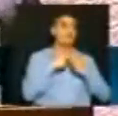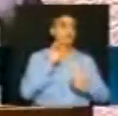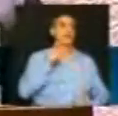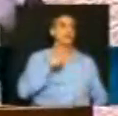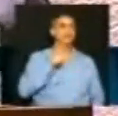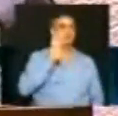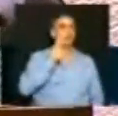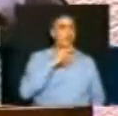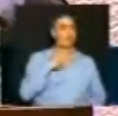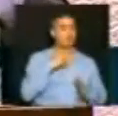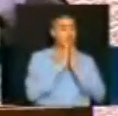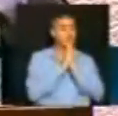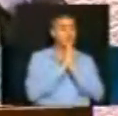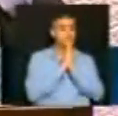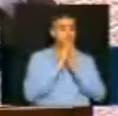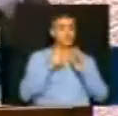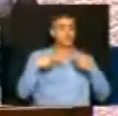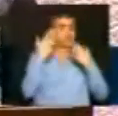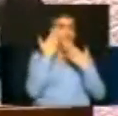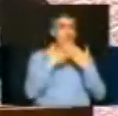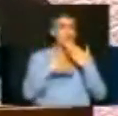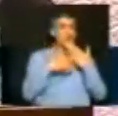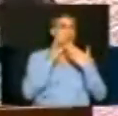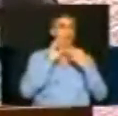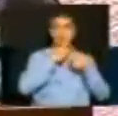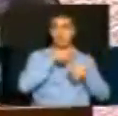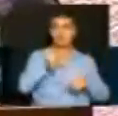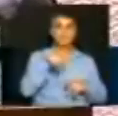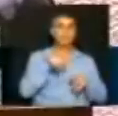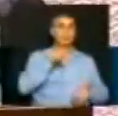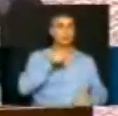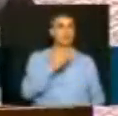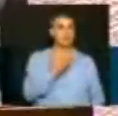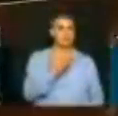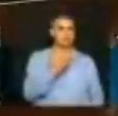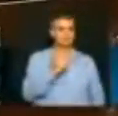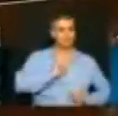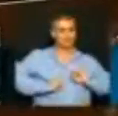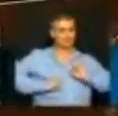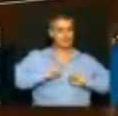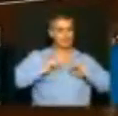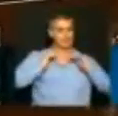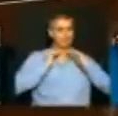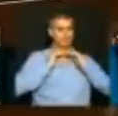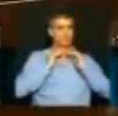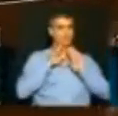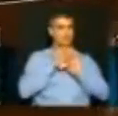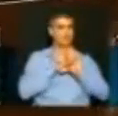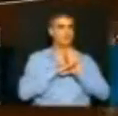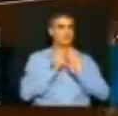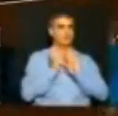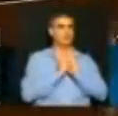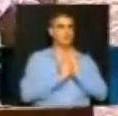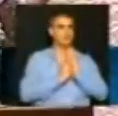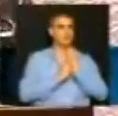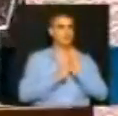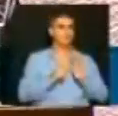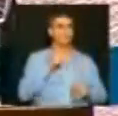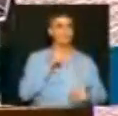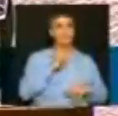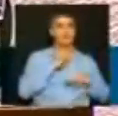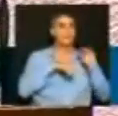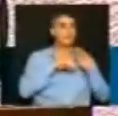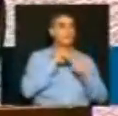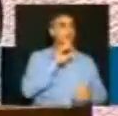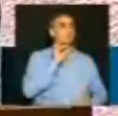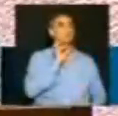הדיור. אני מבקשת שביום האחרון של פיזור הכנסת תנהג לפי הנהלים.